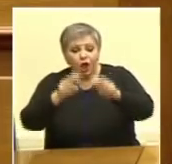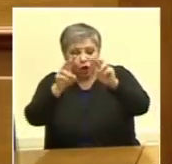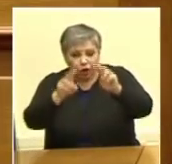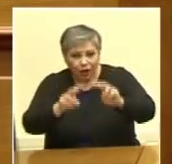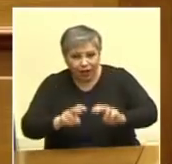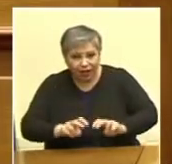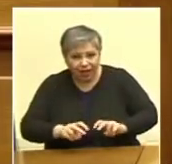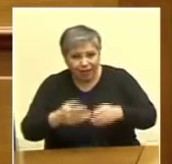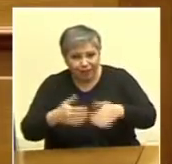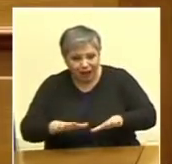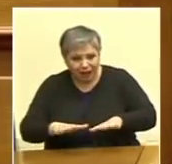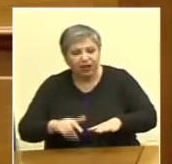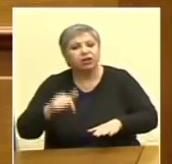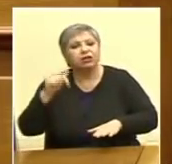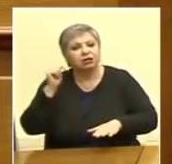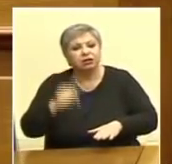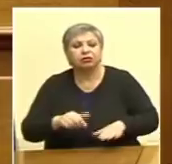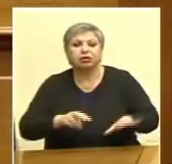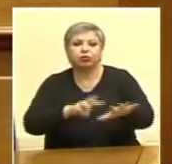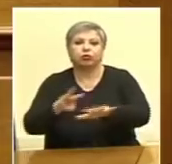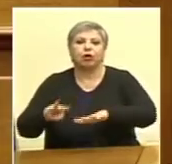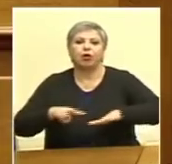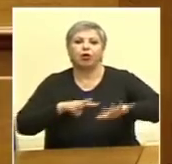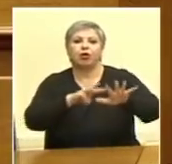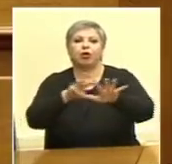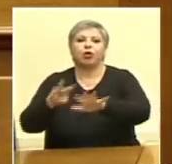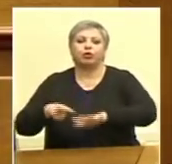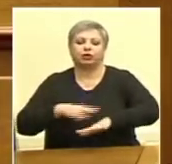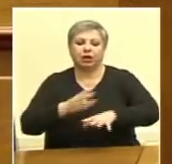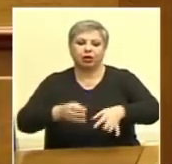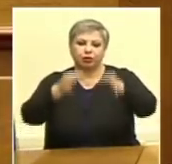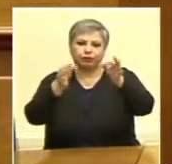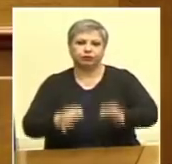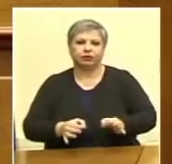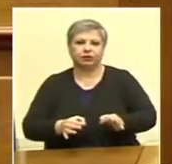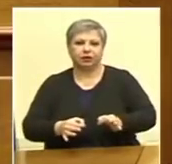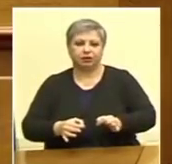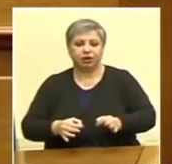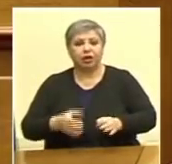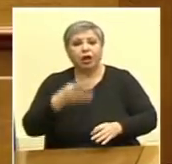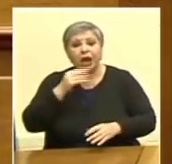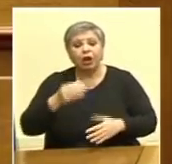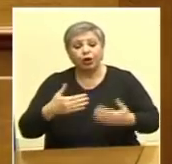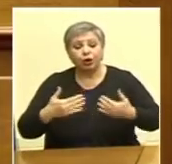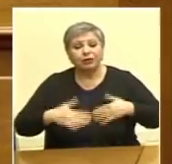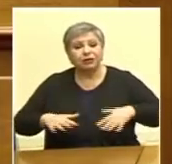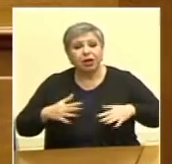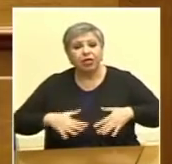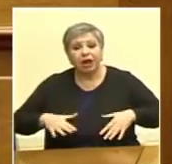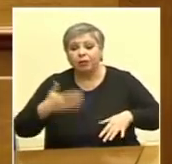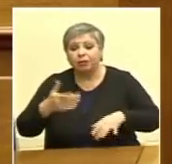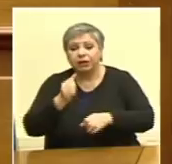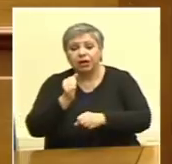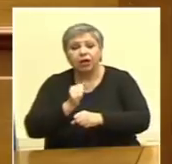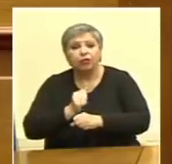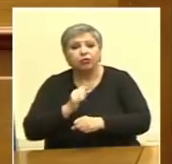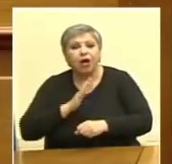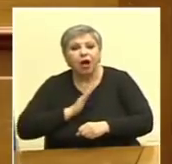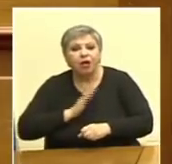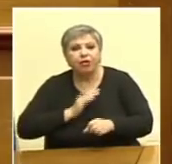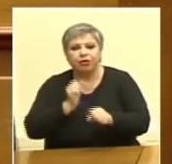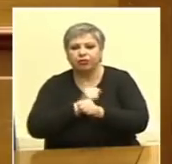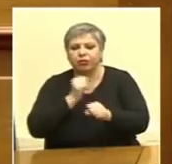σημαντική κατάκτηση της δικής μας κυβέρνησης που θέλει να στέκεται δίπλα στους ανθρώπους του μόχθου, στις νέες και στους νέους που εργάζονται